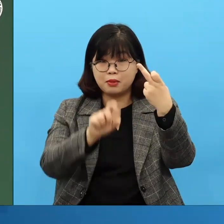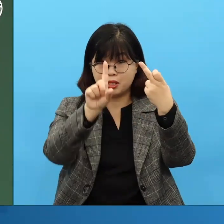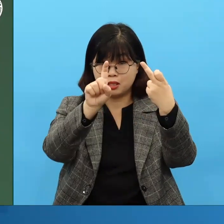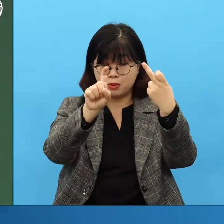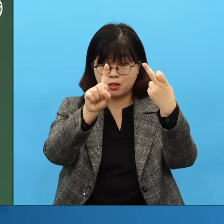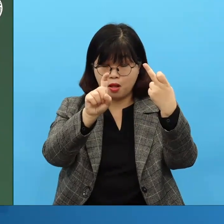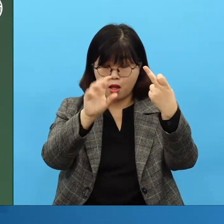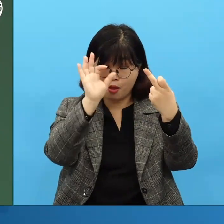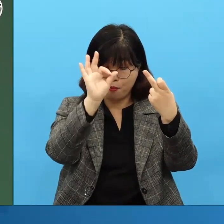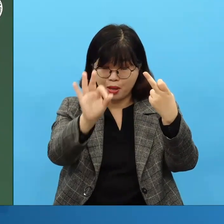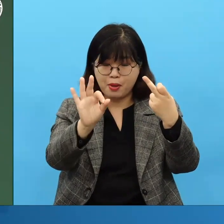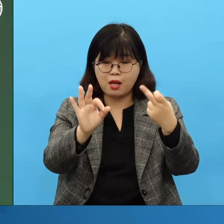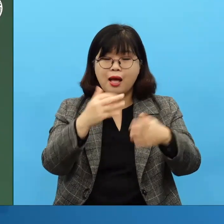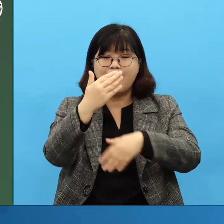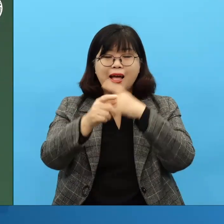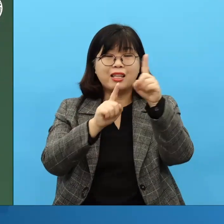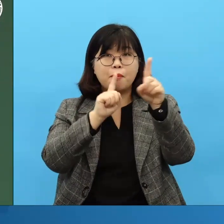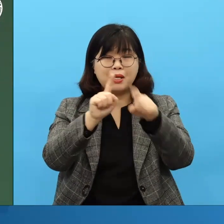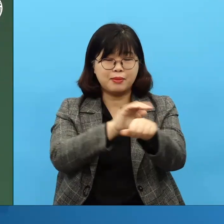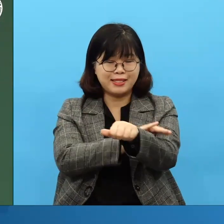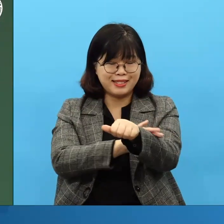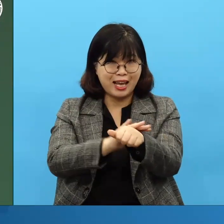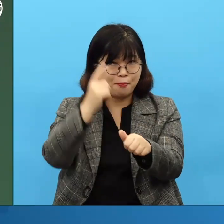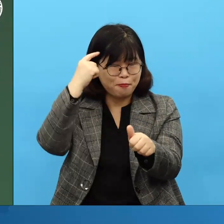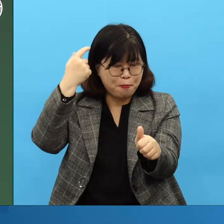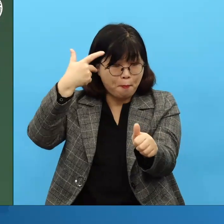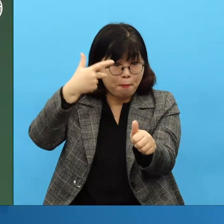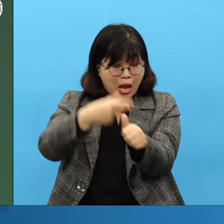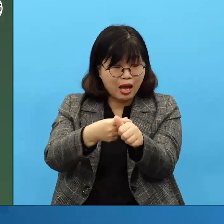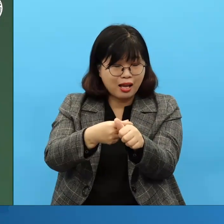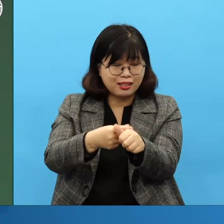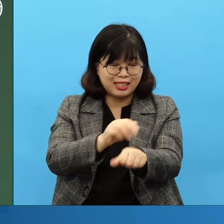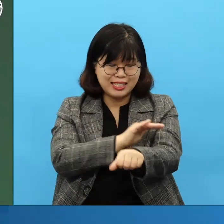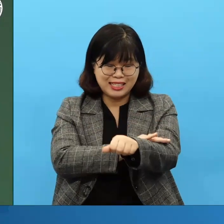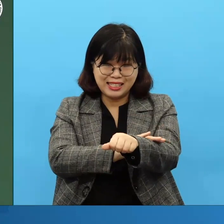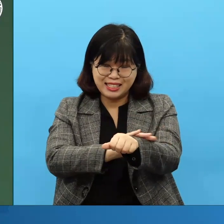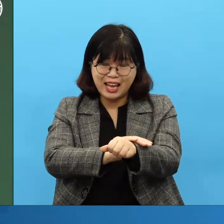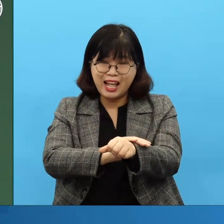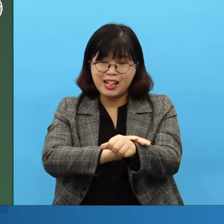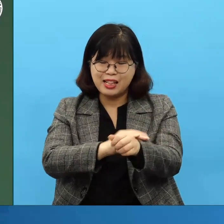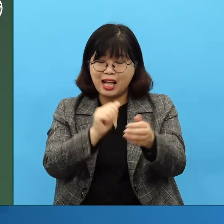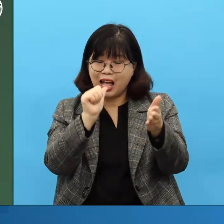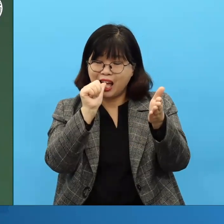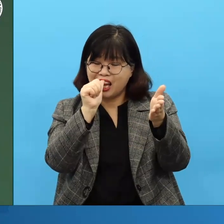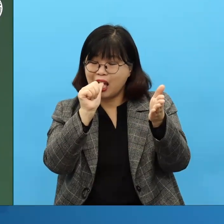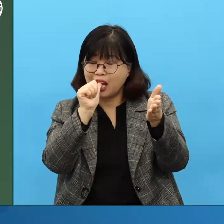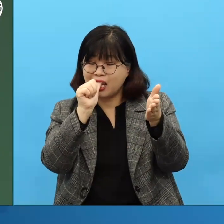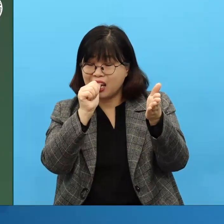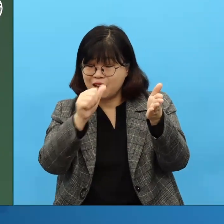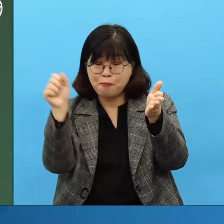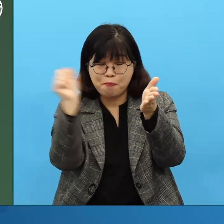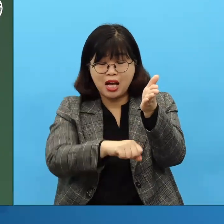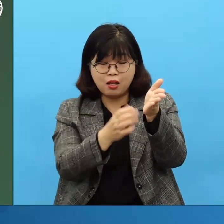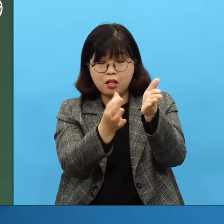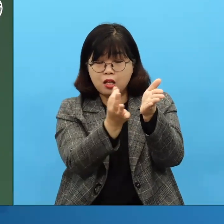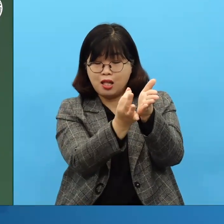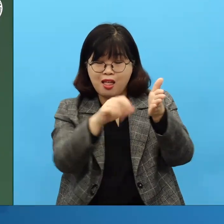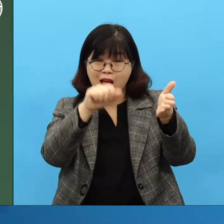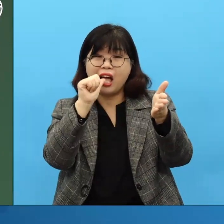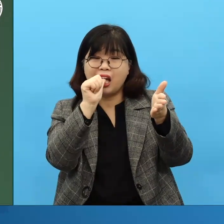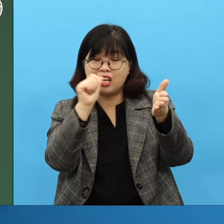어떡합니까? 모자도 걸고, 그렇죠? And you have 옷도 걸고. if you have this well-placed nail, you hang your hat upon it, you hang your clothes upon